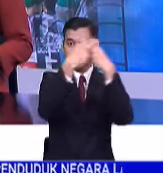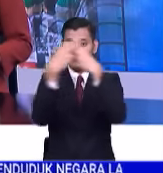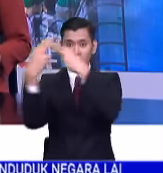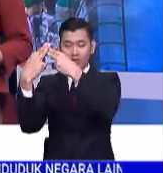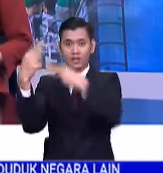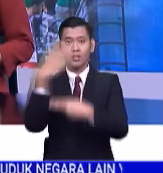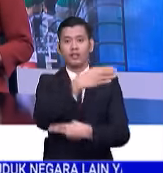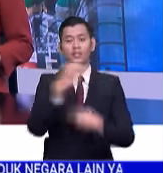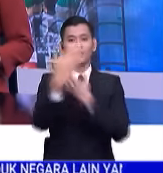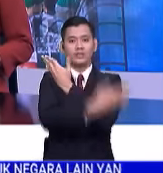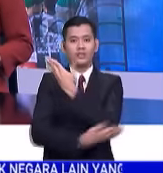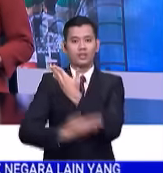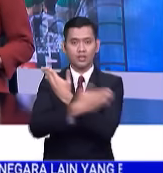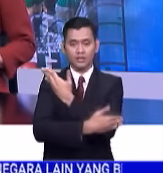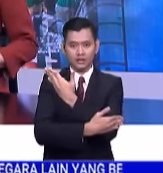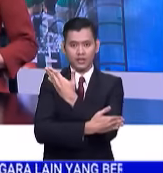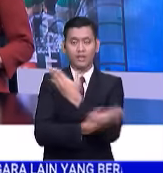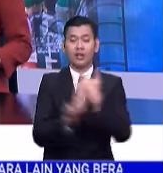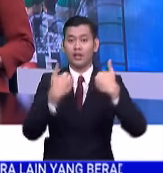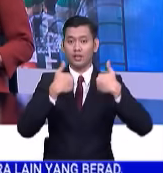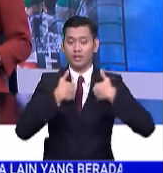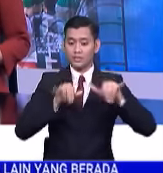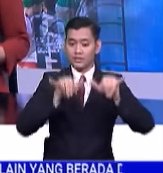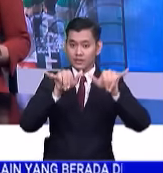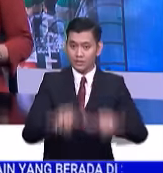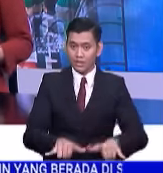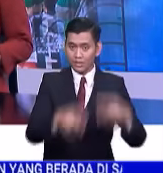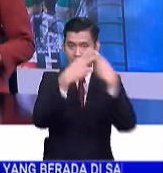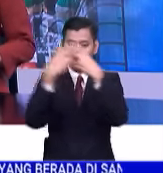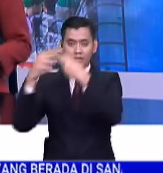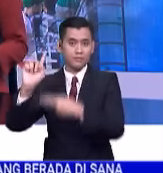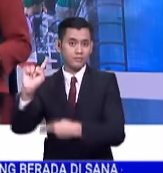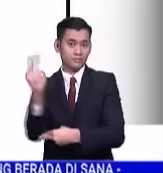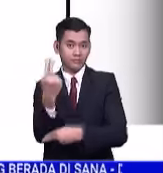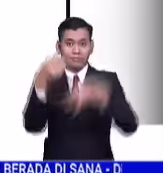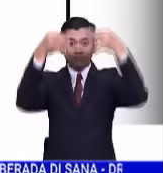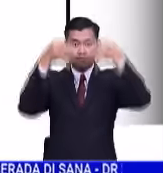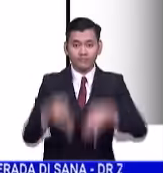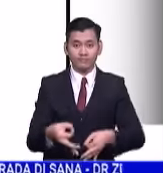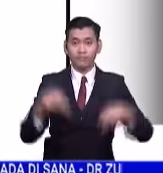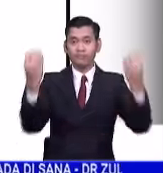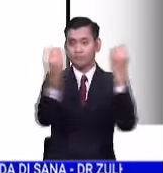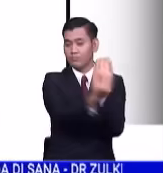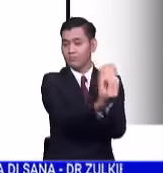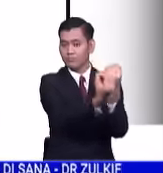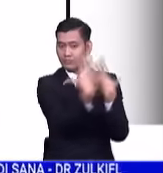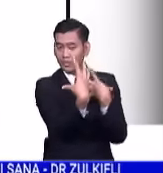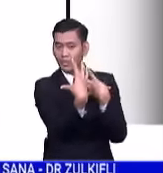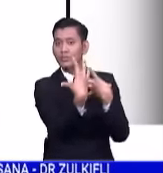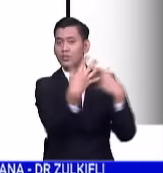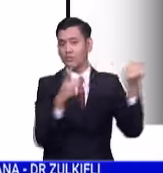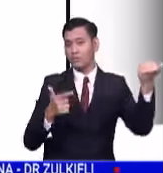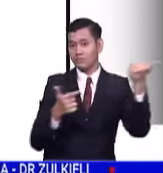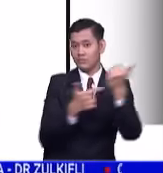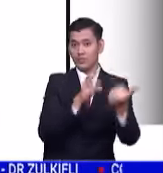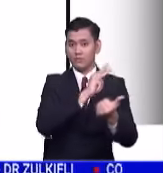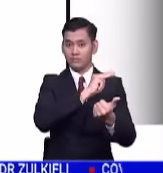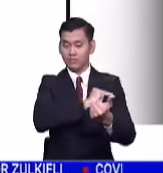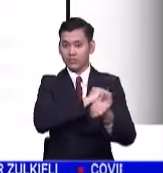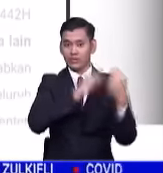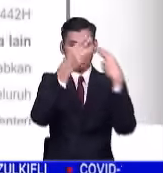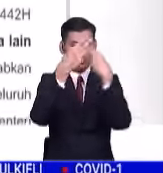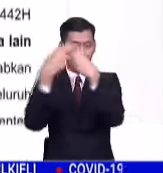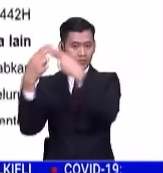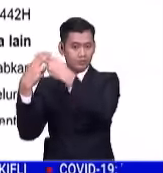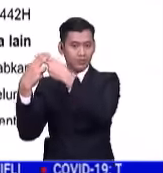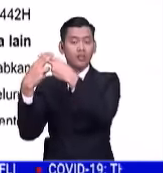lain yang telah berada di negara itu sahaja. Keputusan tersebut dimaklumkan Timbalan Menteri Haji dan Umrah Arab Saudi